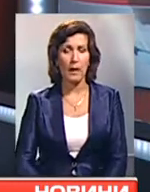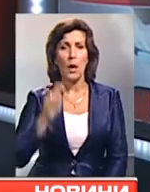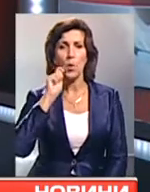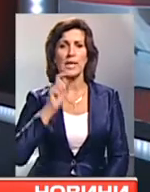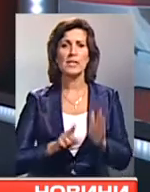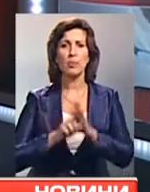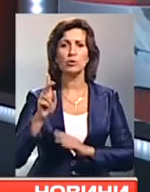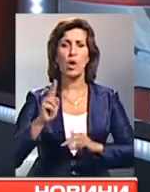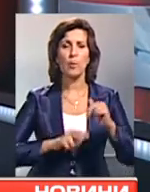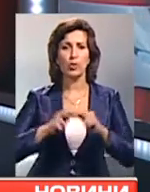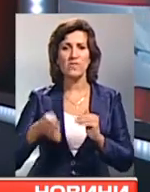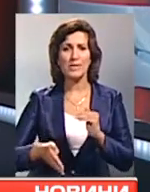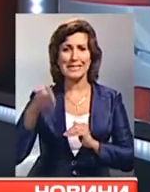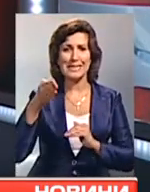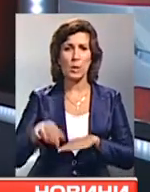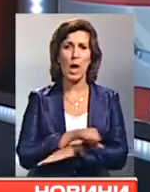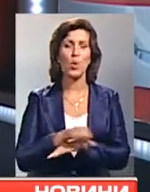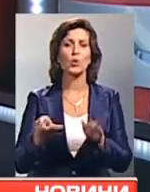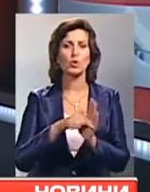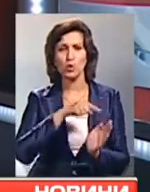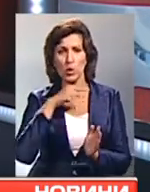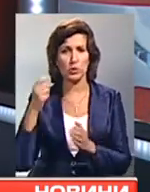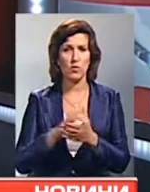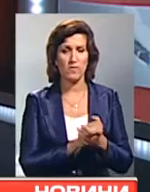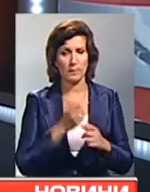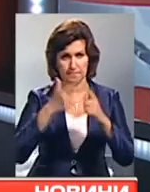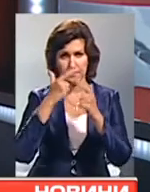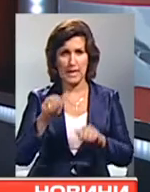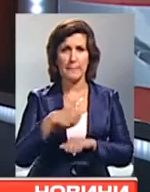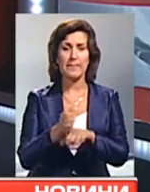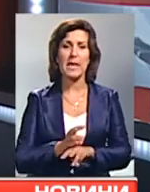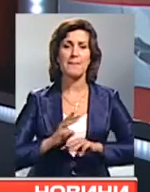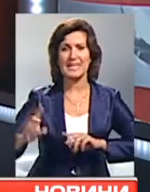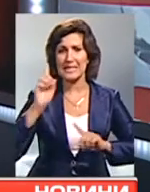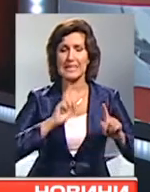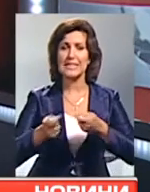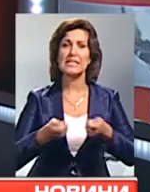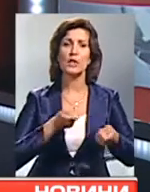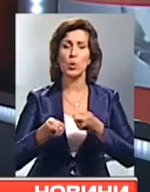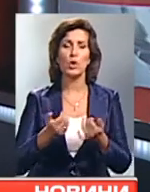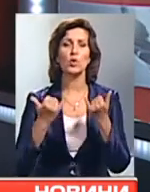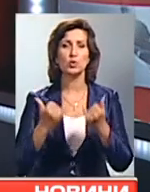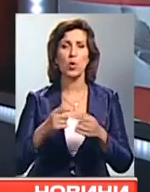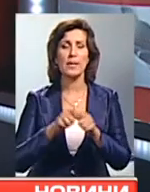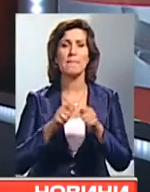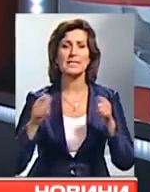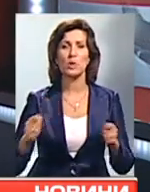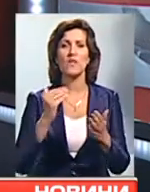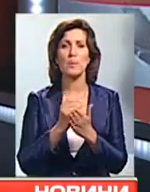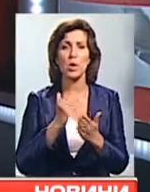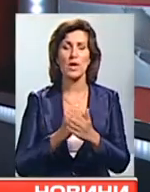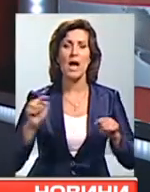Україна починає будувати стіну на кордоні з Російською Федерацією. Про це заявив прем'єр-міністр на засіданні уряду. Сьогодні там презентували